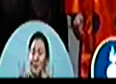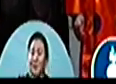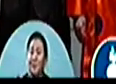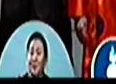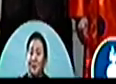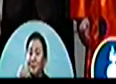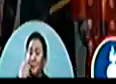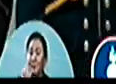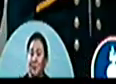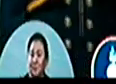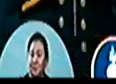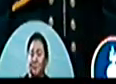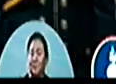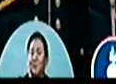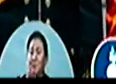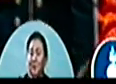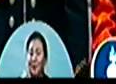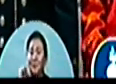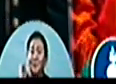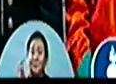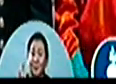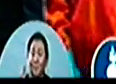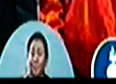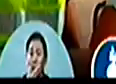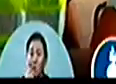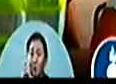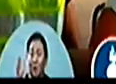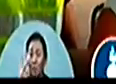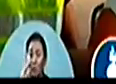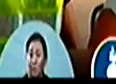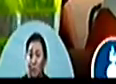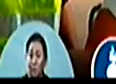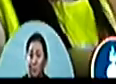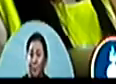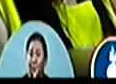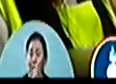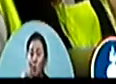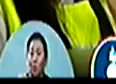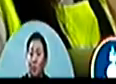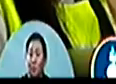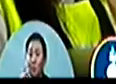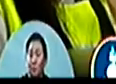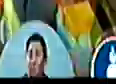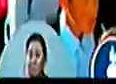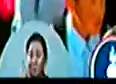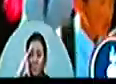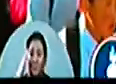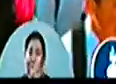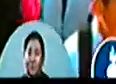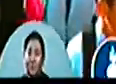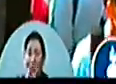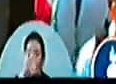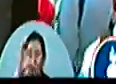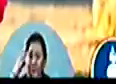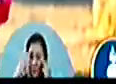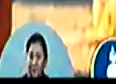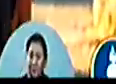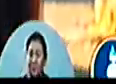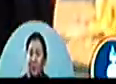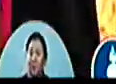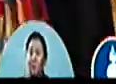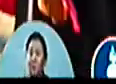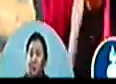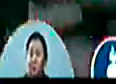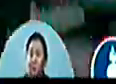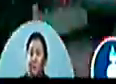татваран цалинддаг иргэддийн цагдаагийн хүчлэгийг ойлтуулсан ажил. Жуулчдад үйлчлэх оюутан цагдаа, үр хүүхдийн сайн сайхны төлөө цаг